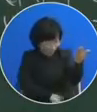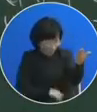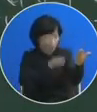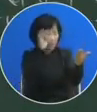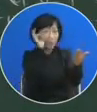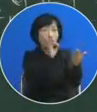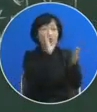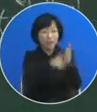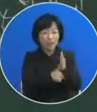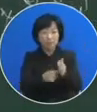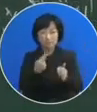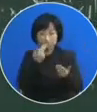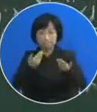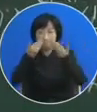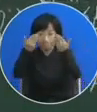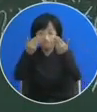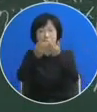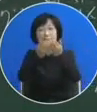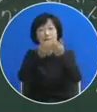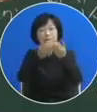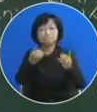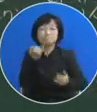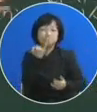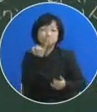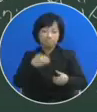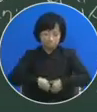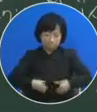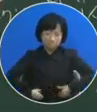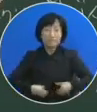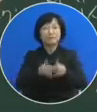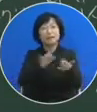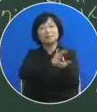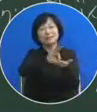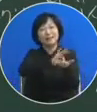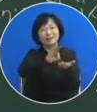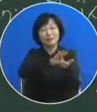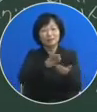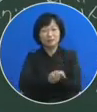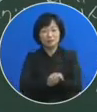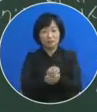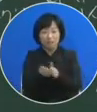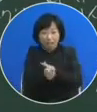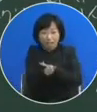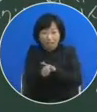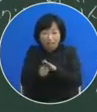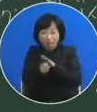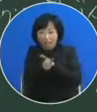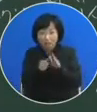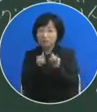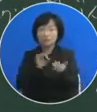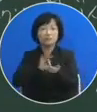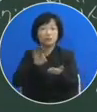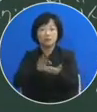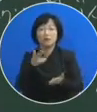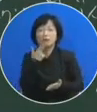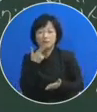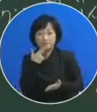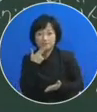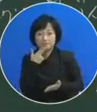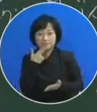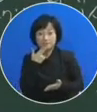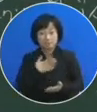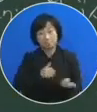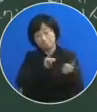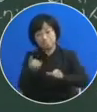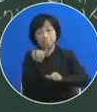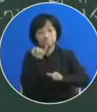God's always used those who stake 그렇죠? their lives. Isn't that 벌을 so? 겁내는 자 사용해서 생명 거는 자를 사용하셨다. He didn't use those who were trembling in fear. He used those who